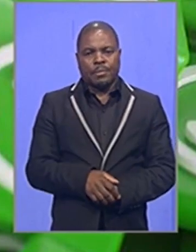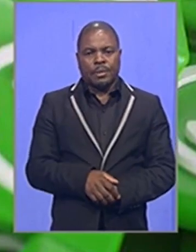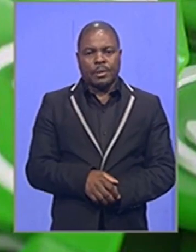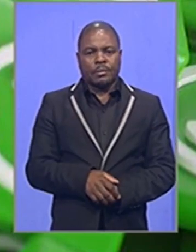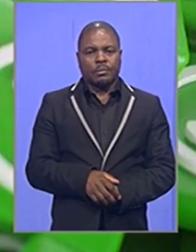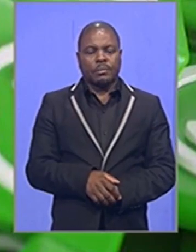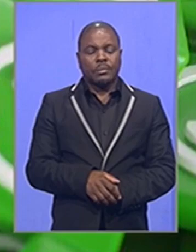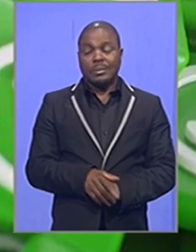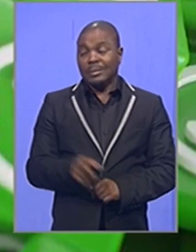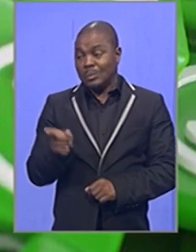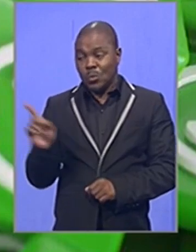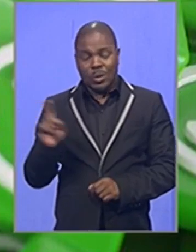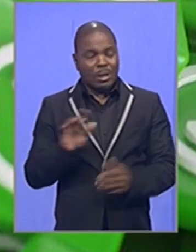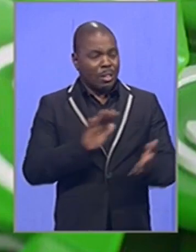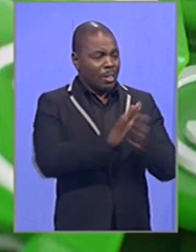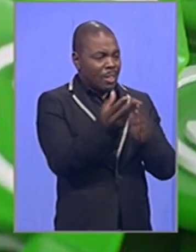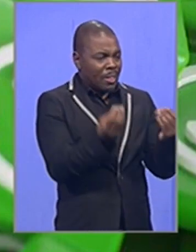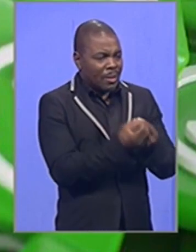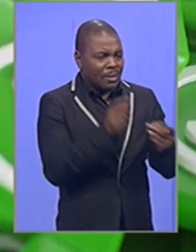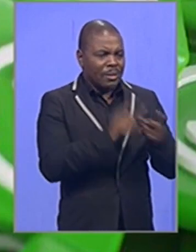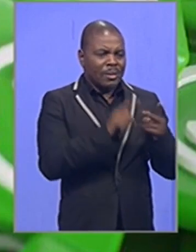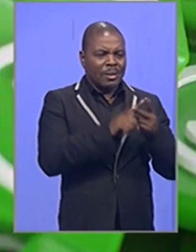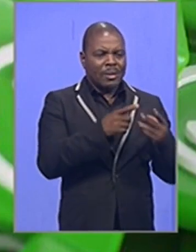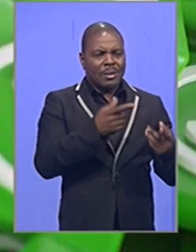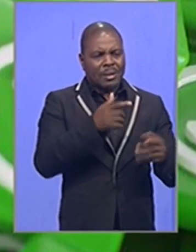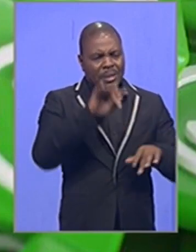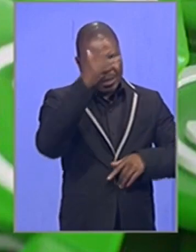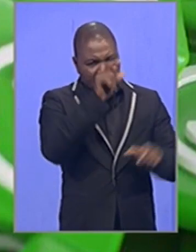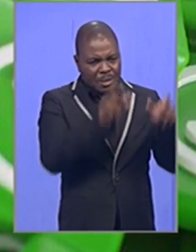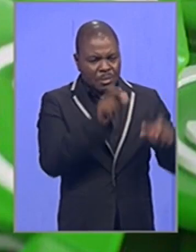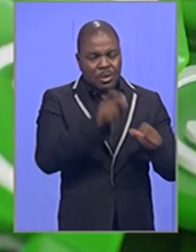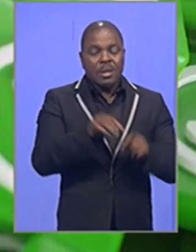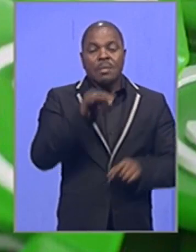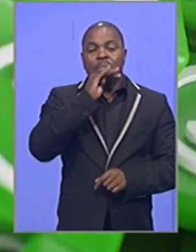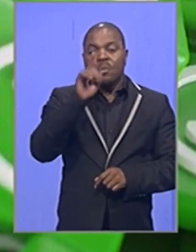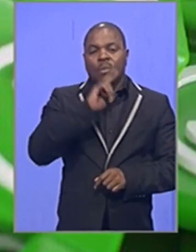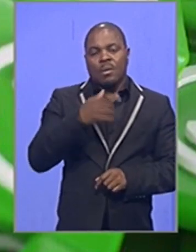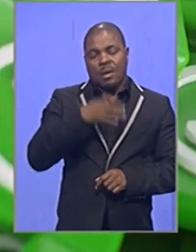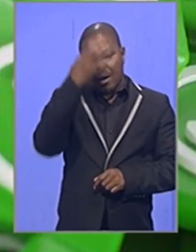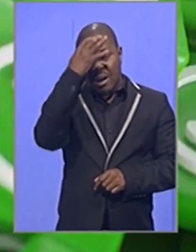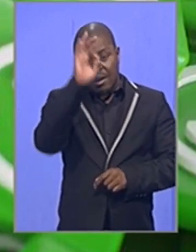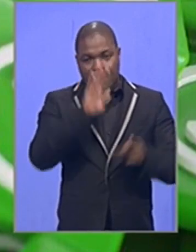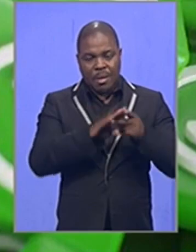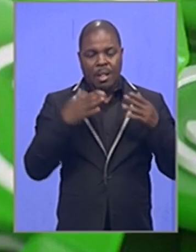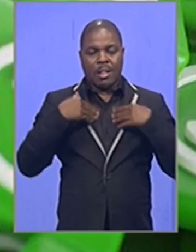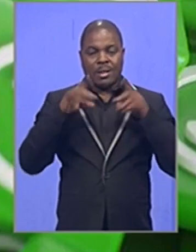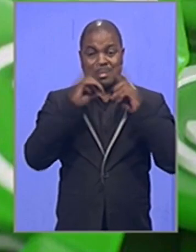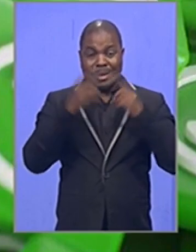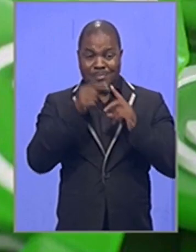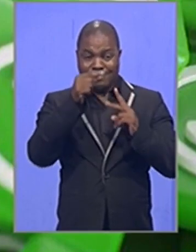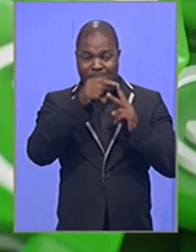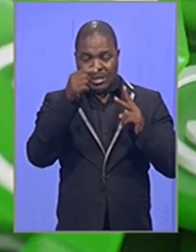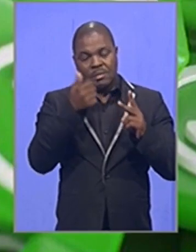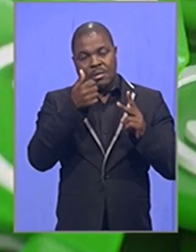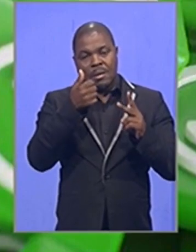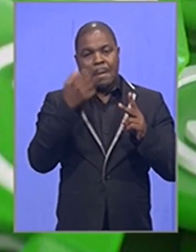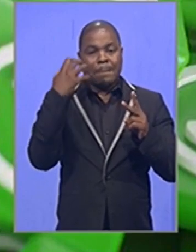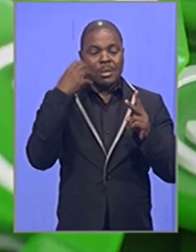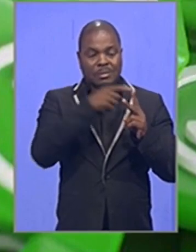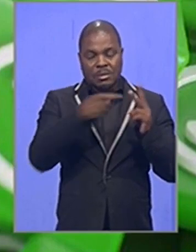tshenyo ya thepa le ho hlokahala ha bakudi, mmuso le letona la lefapha la tsa bophelo ke bona ba tlamehang ho ka jara